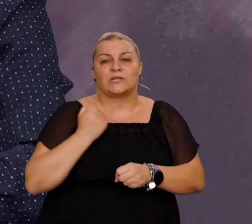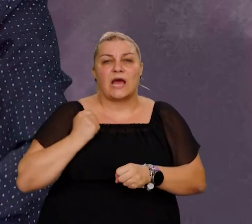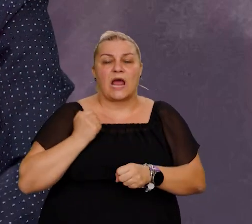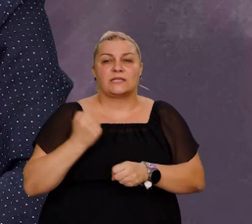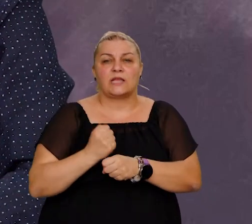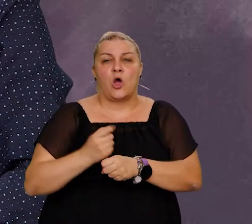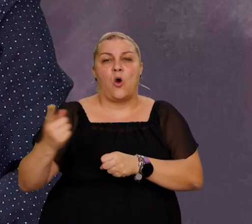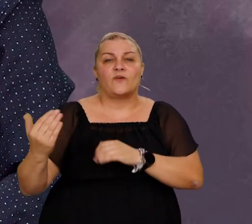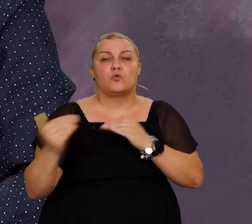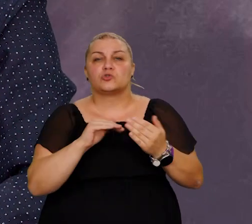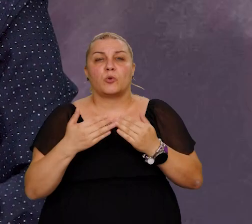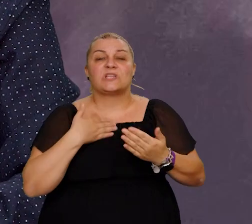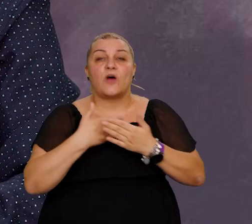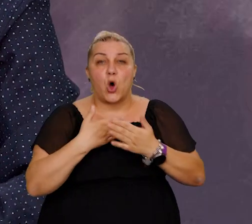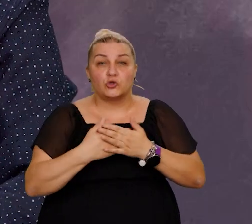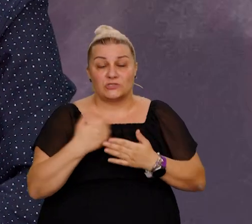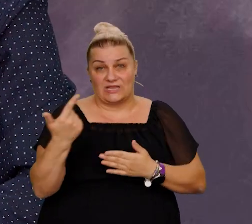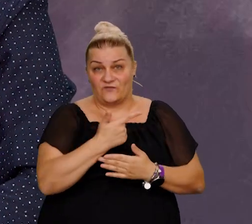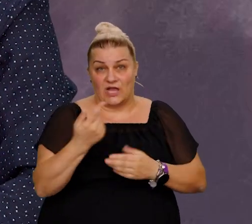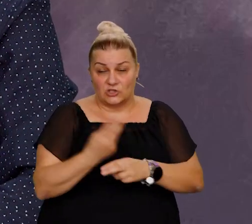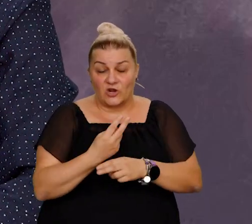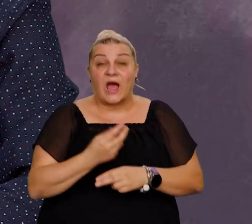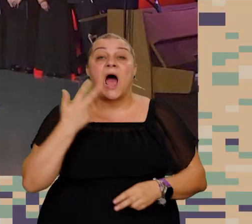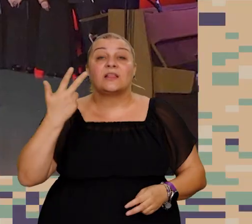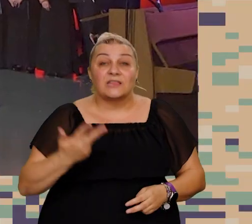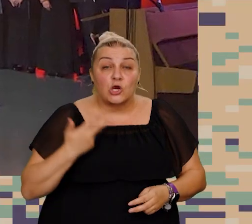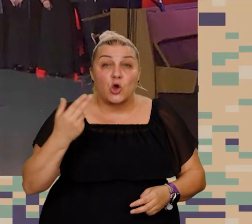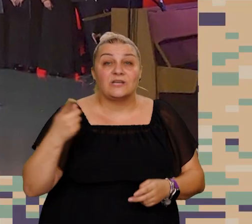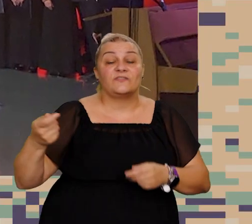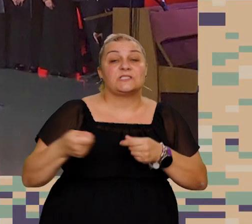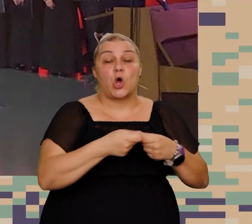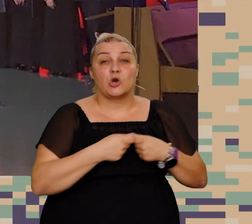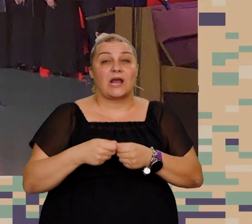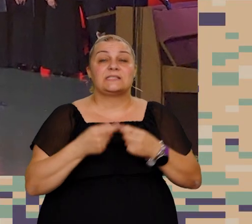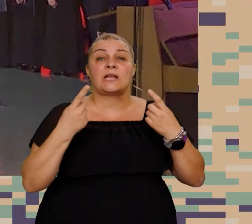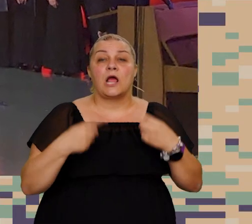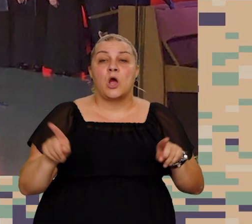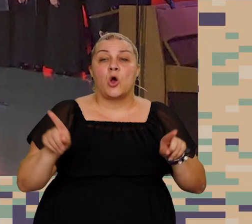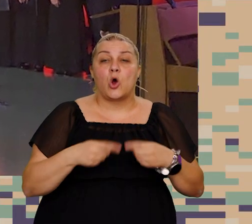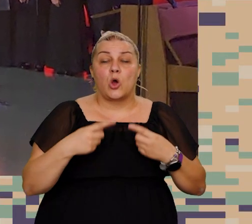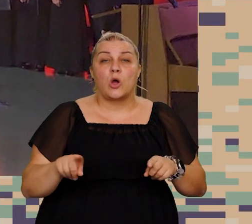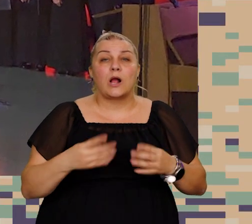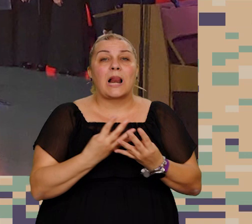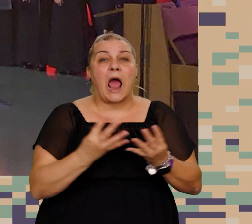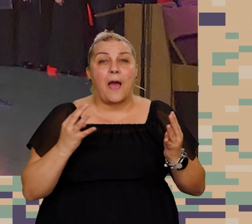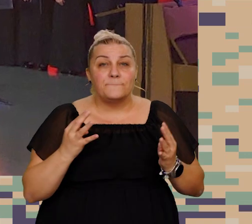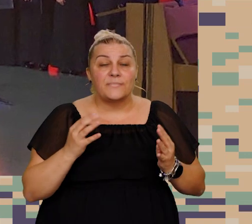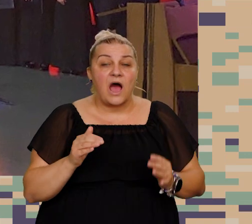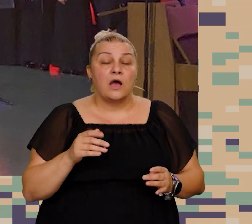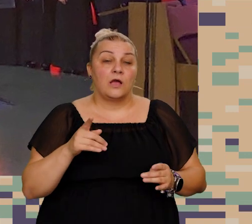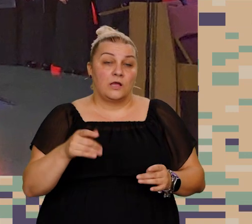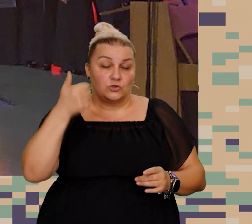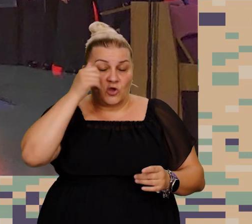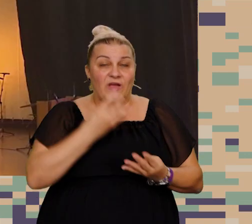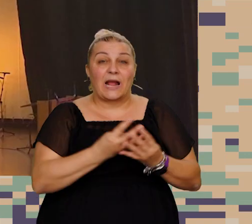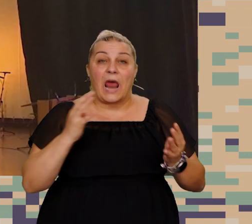uspostavi odnose među ove dvije države. Tri godine ste organizirali koncert Klapa pod nazivom Klape Vukovaru